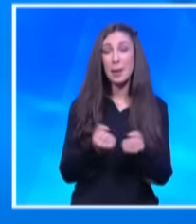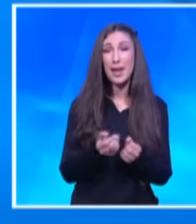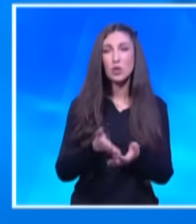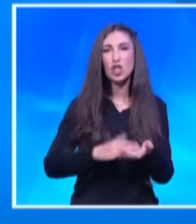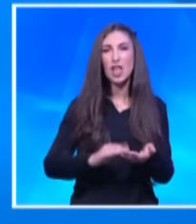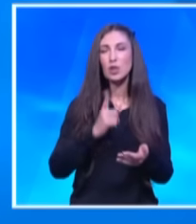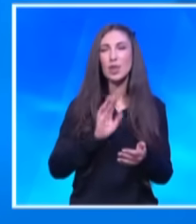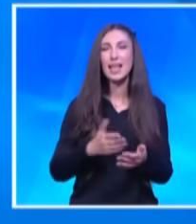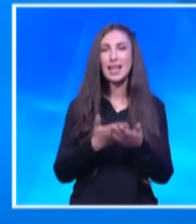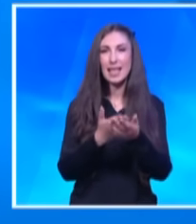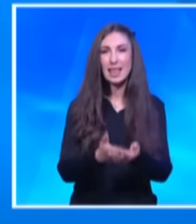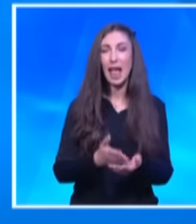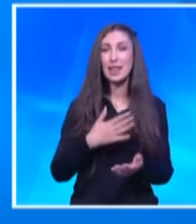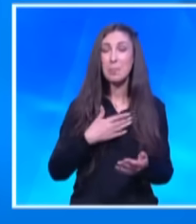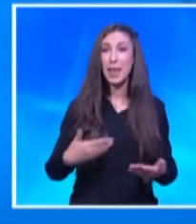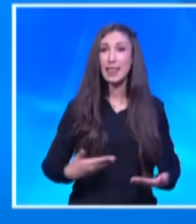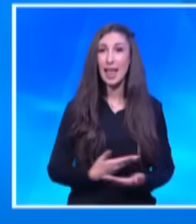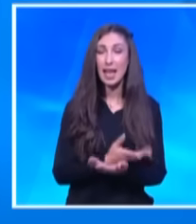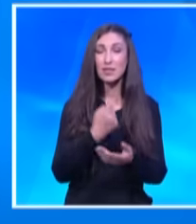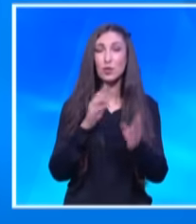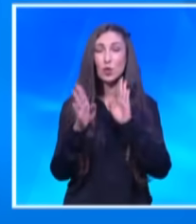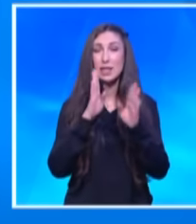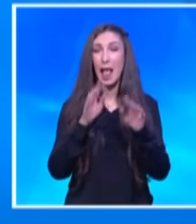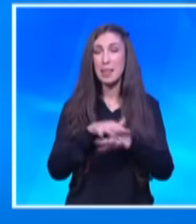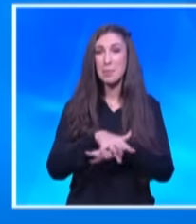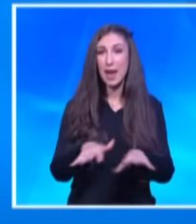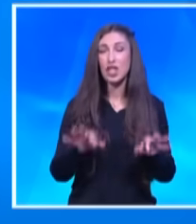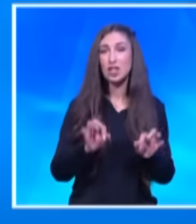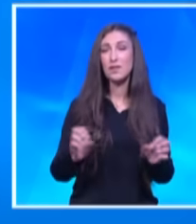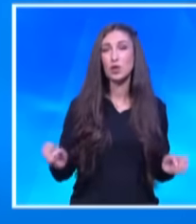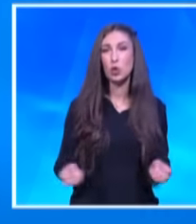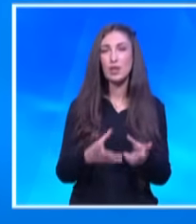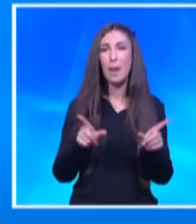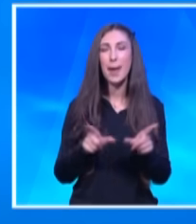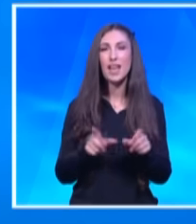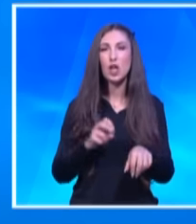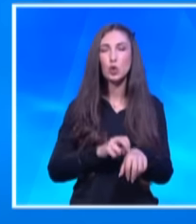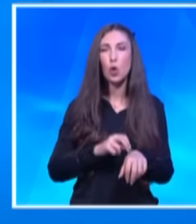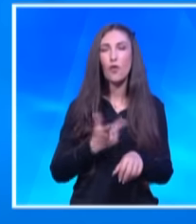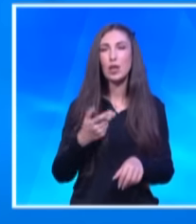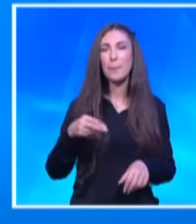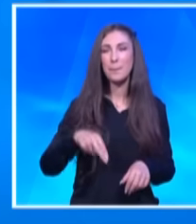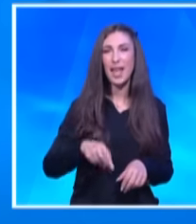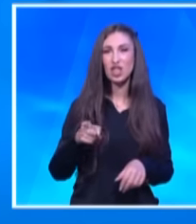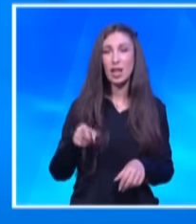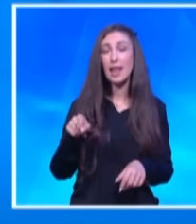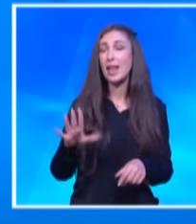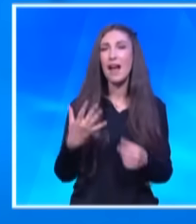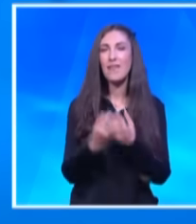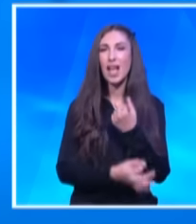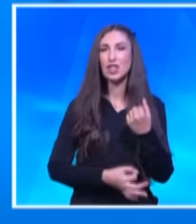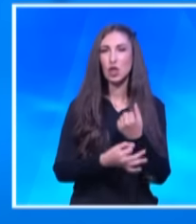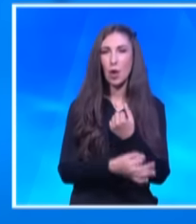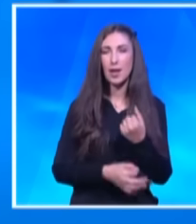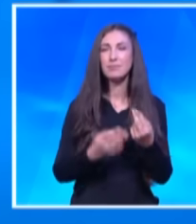от кандидатите вече предизвикаха интерес в социалните мрежи. Такъв е случаят с Мария Джуркова от Пещера. Каква е нейната история?